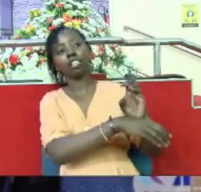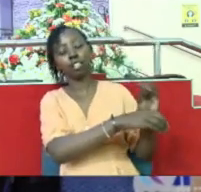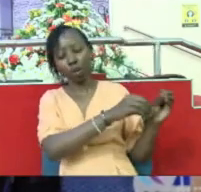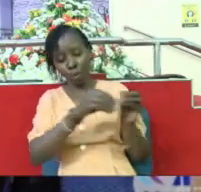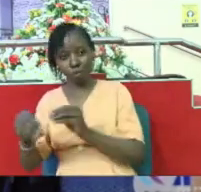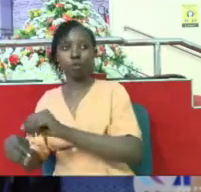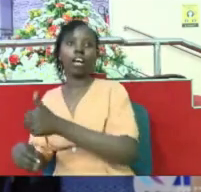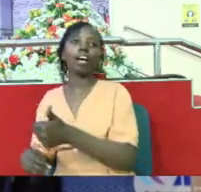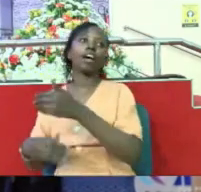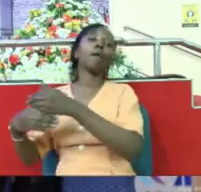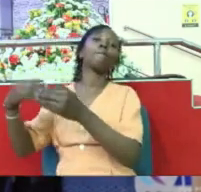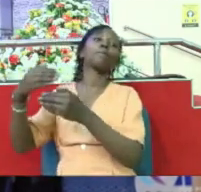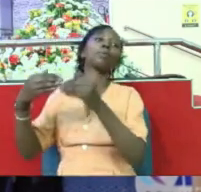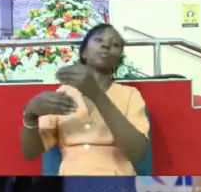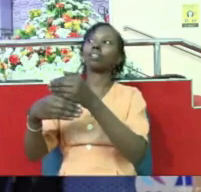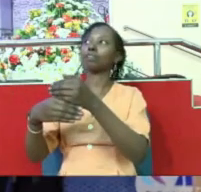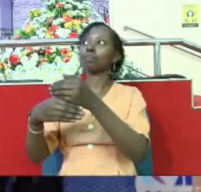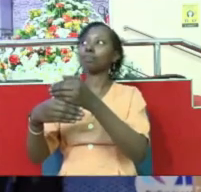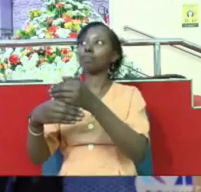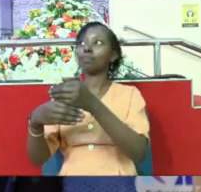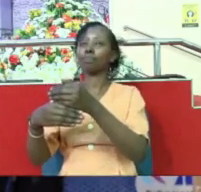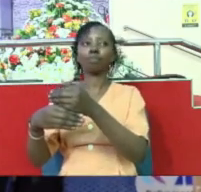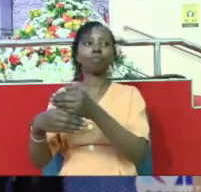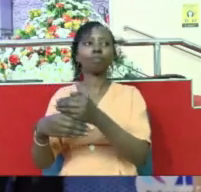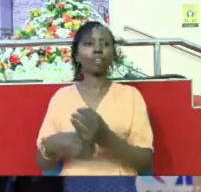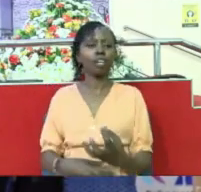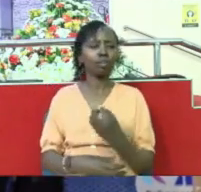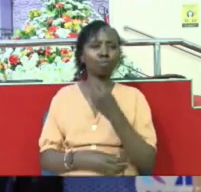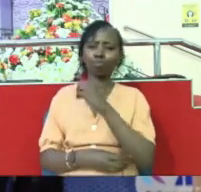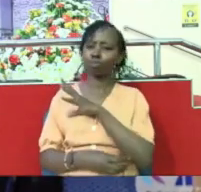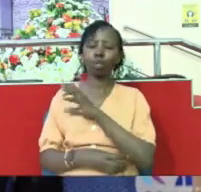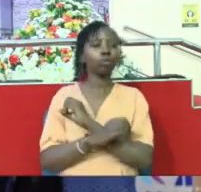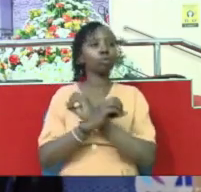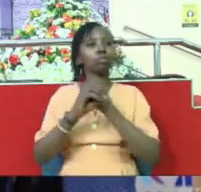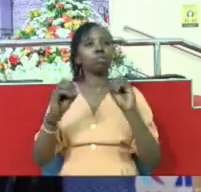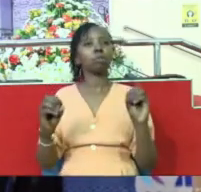Tuanze kujitayarisha. Hatutakuwa surprised tena. We will not be surprised again. We will be ready.